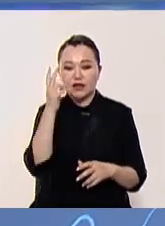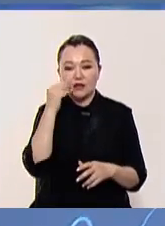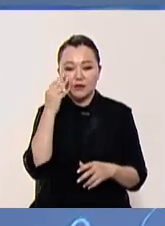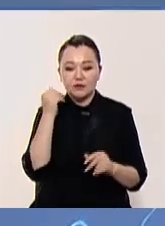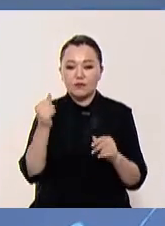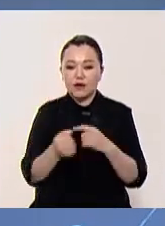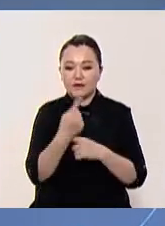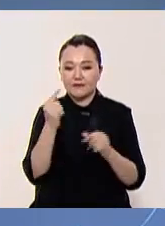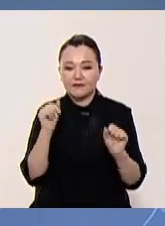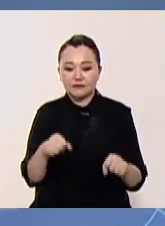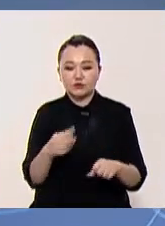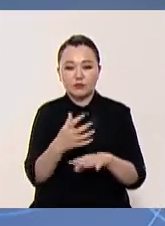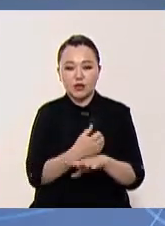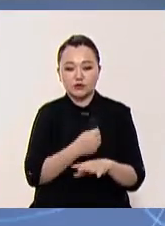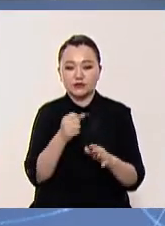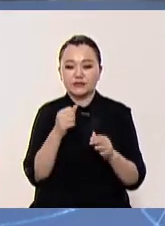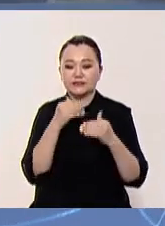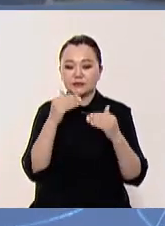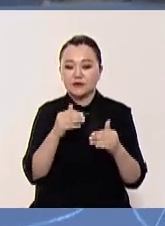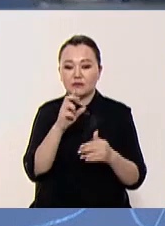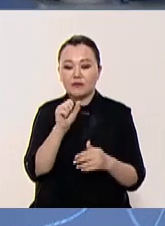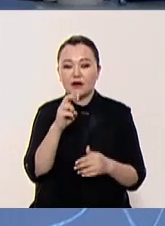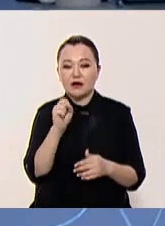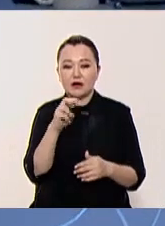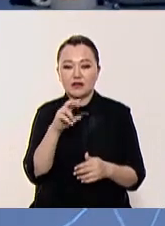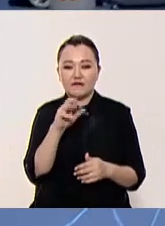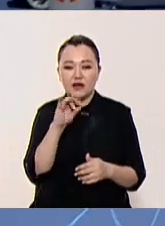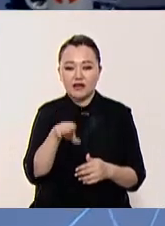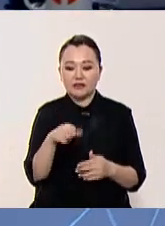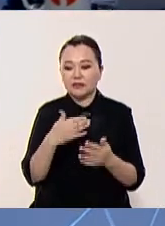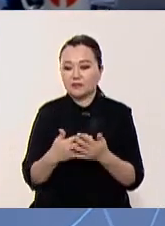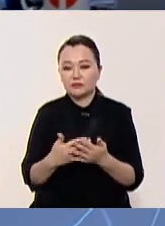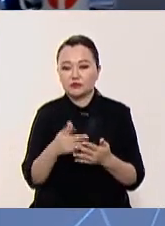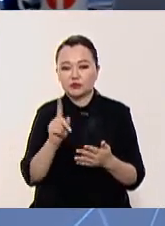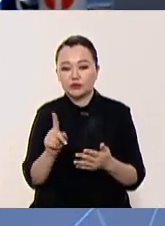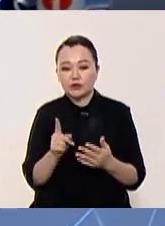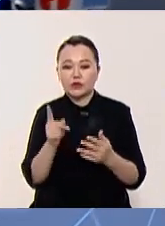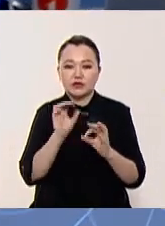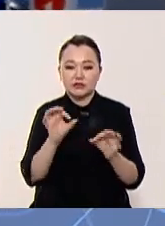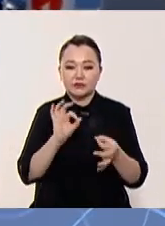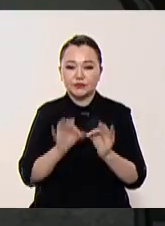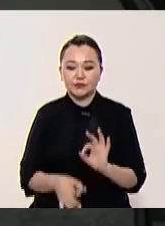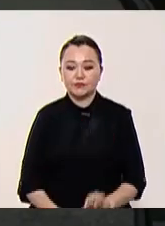появится возможность получить степень прикладного бакалавриата. Что это такое, расскажет Даля Насипова.